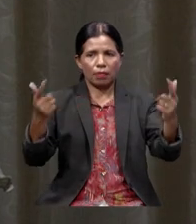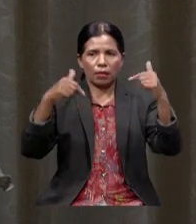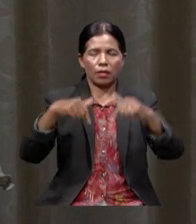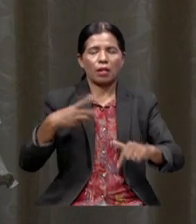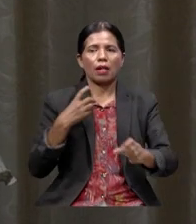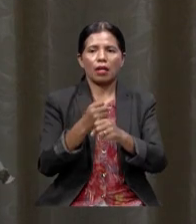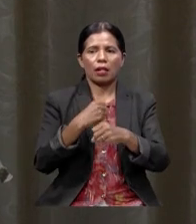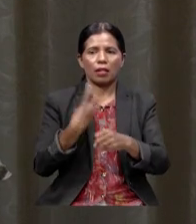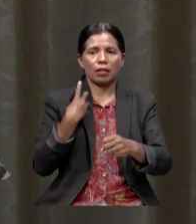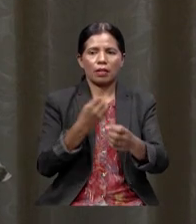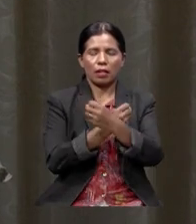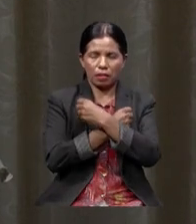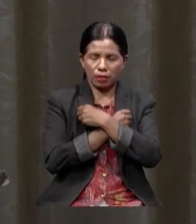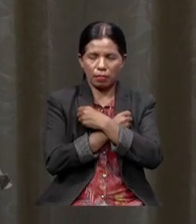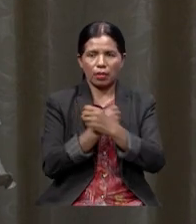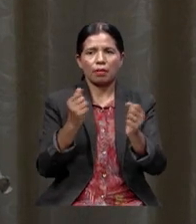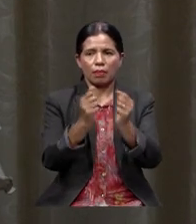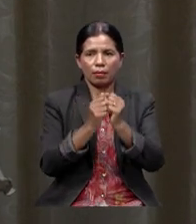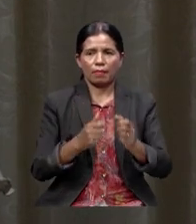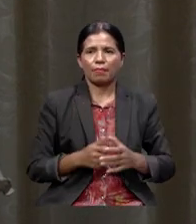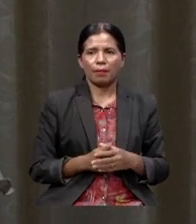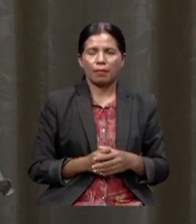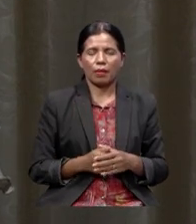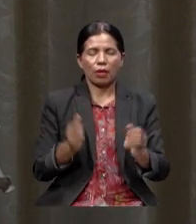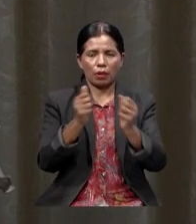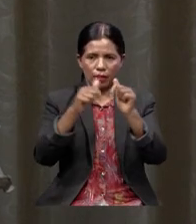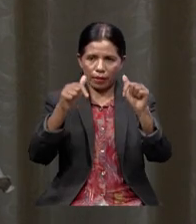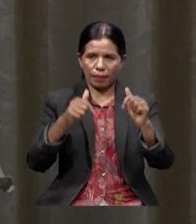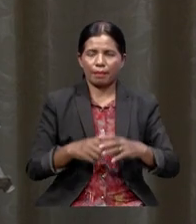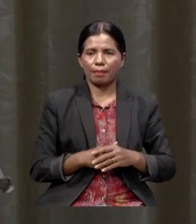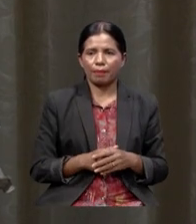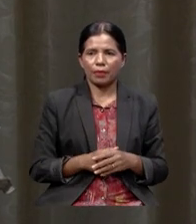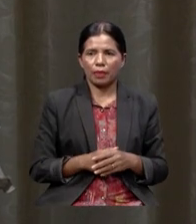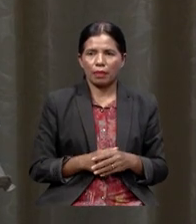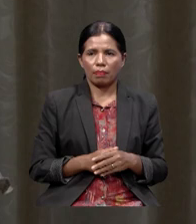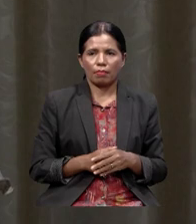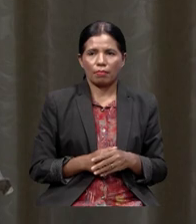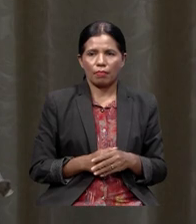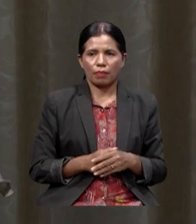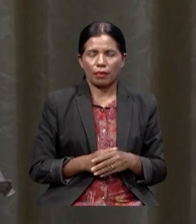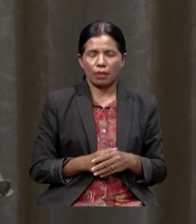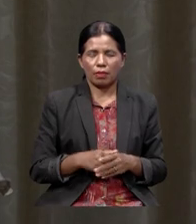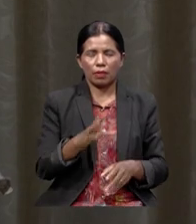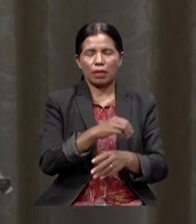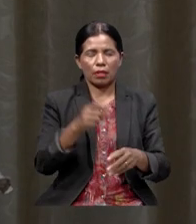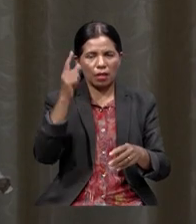ita hadomi malu liuta. Antang hoi dane batiran sa diskonfia.